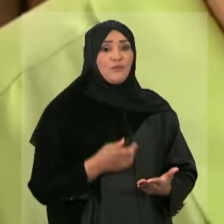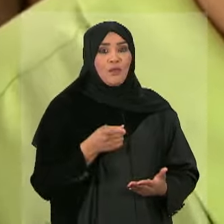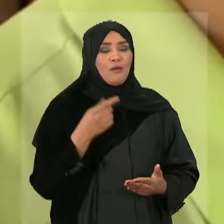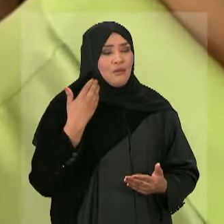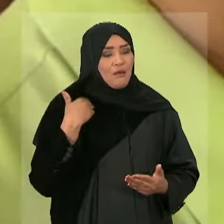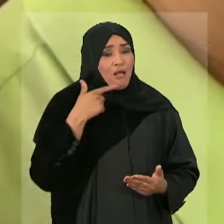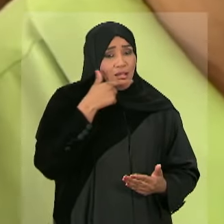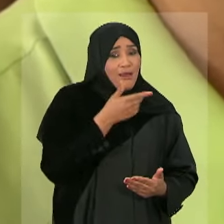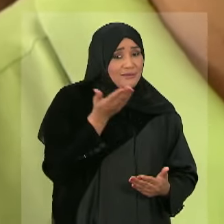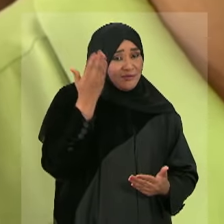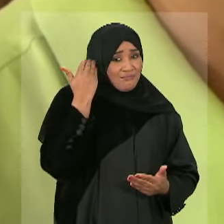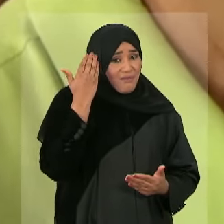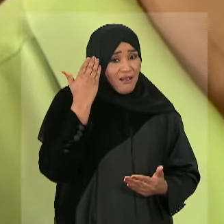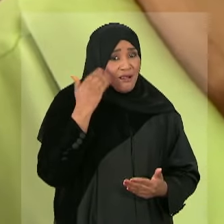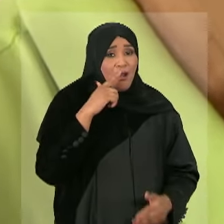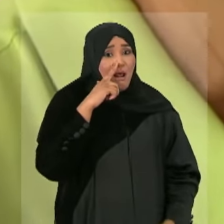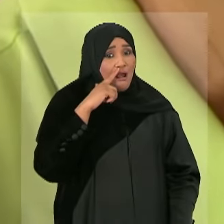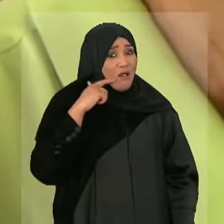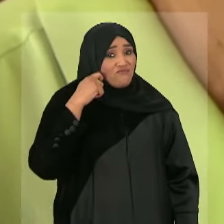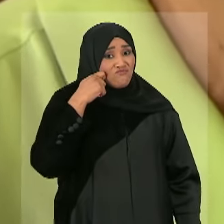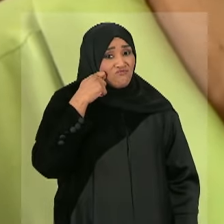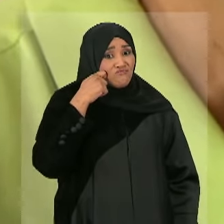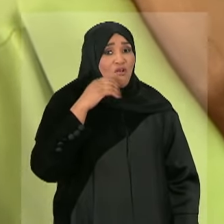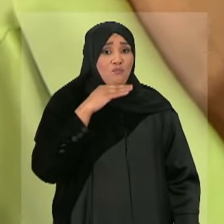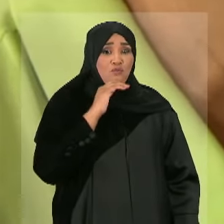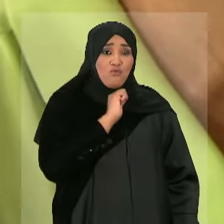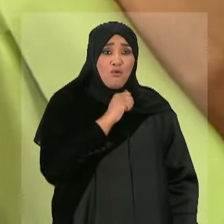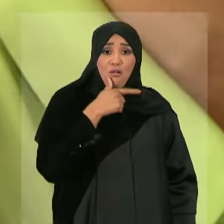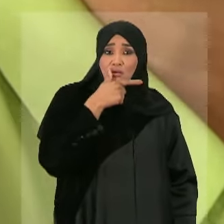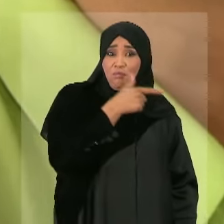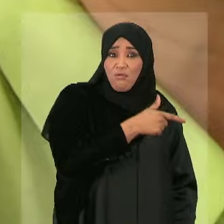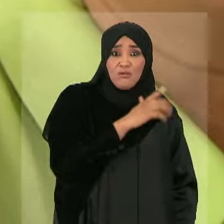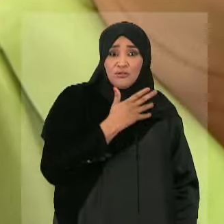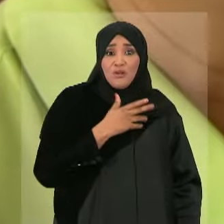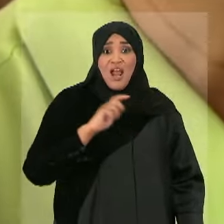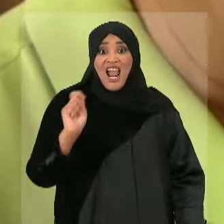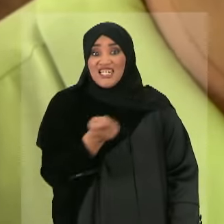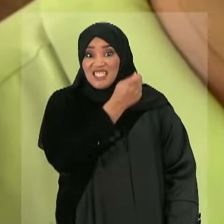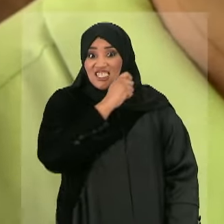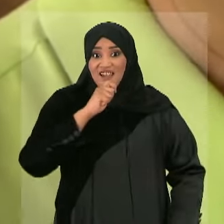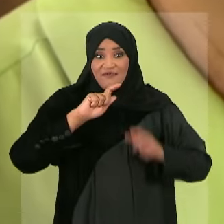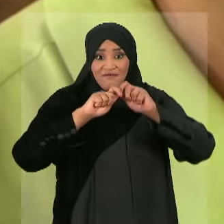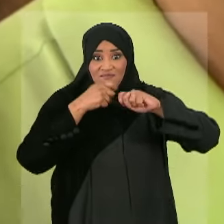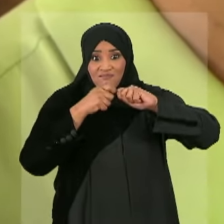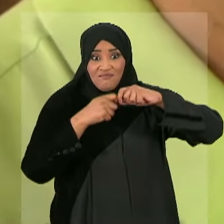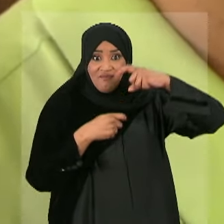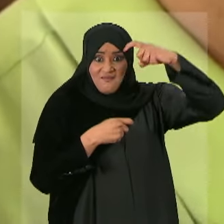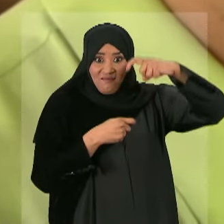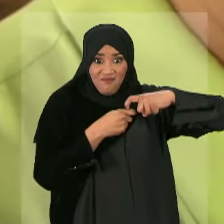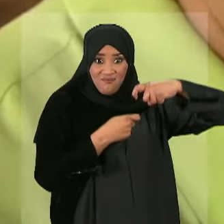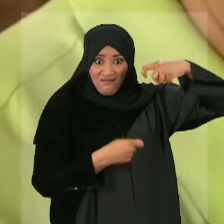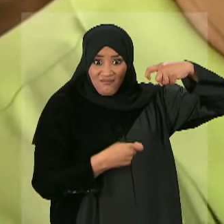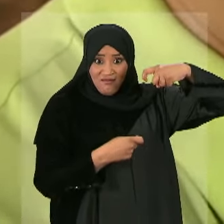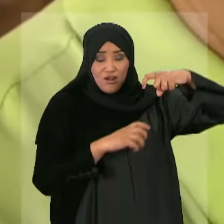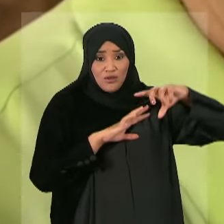أبوي إذا كان السيف مش معلق بزردة الصدر ما اسمهش كرم، يعني الكرم